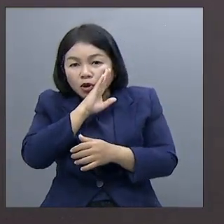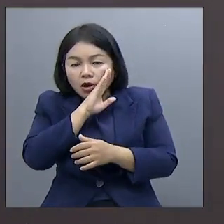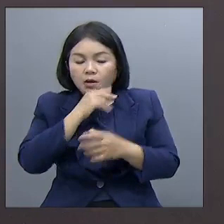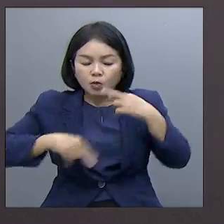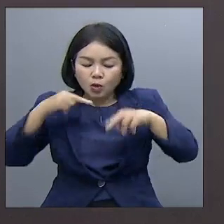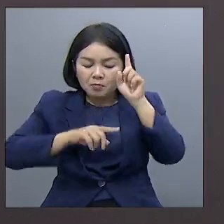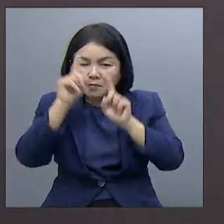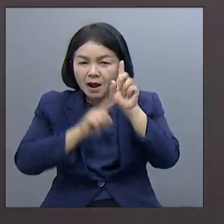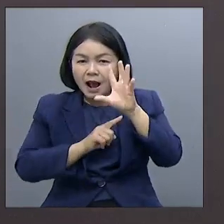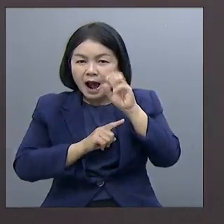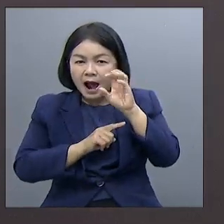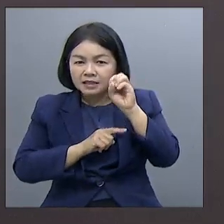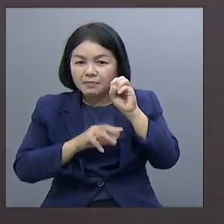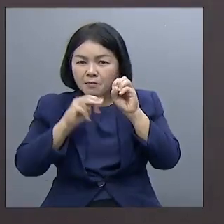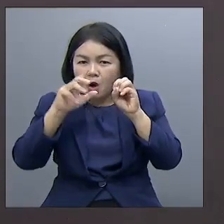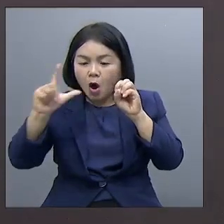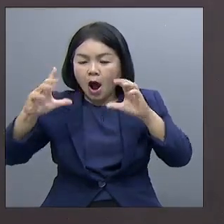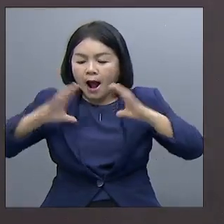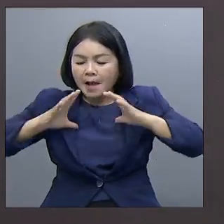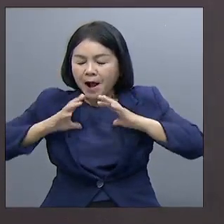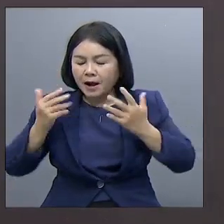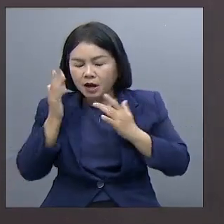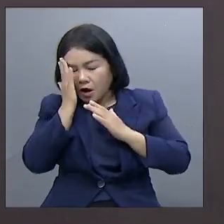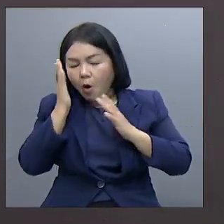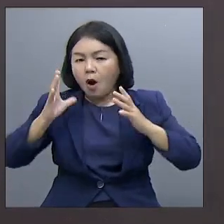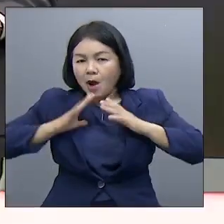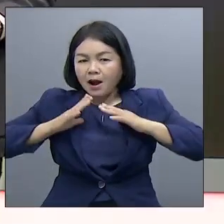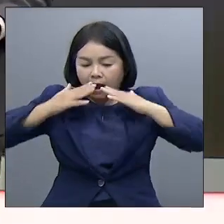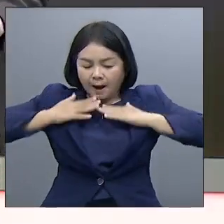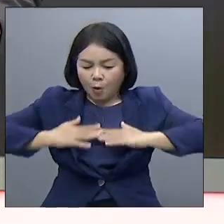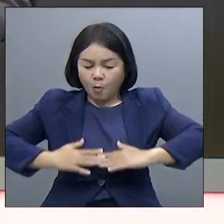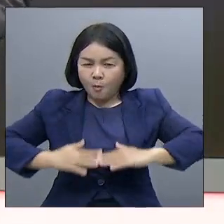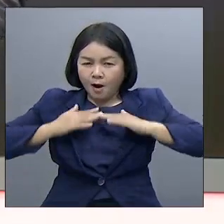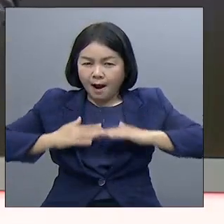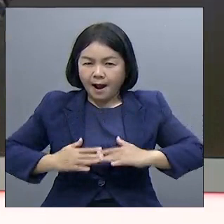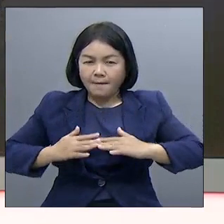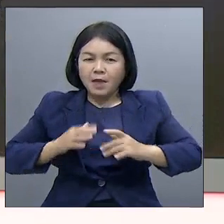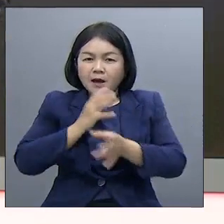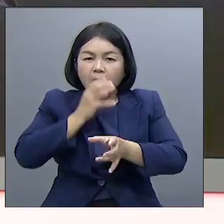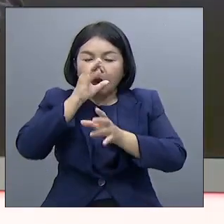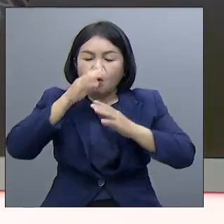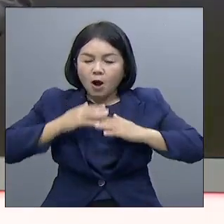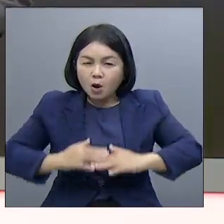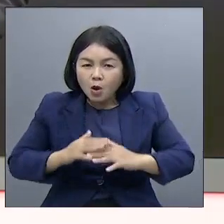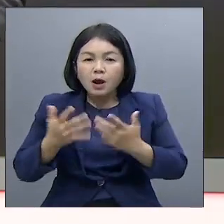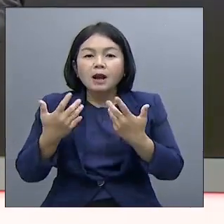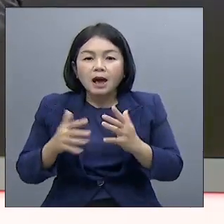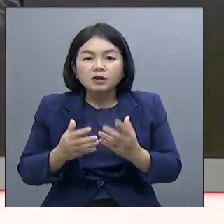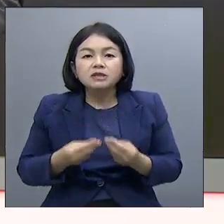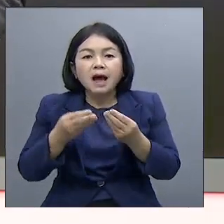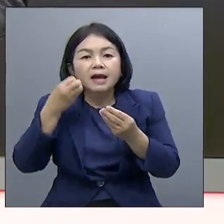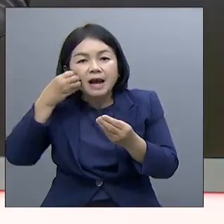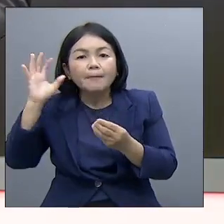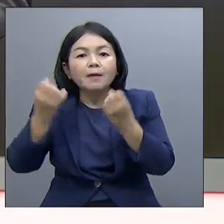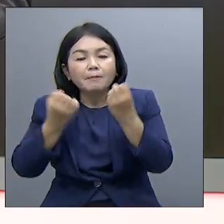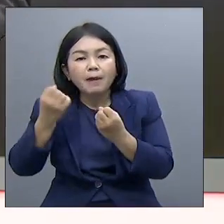นต์ก็ให้มีการจัดจุดพักคอยรอให้ปริมาณแอลกอฮอล์เนี่ยลดลงก่อนจึงอนุญาตให้ขับรถกลับบ้านได้แต่ถ้าเกิดนักเที่ยว